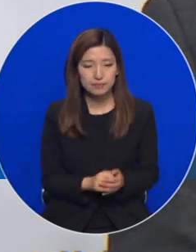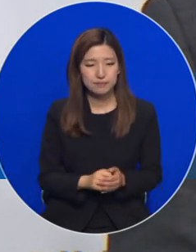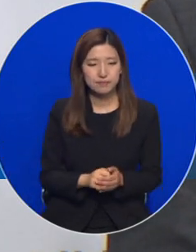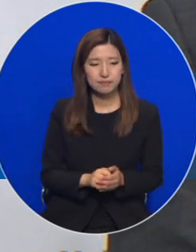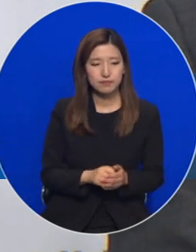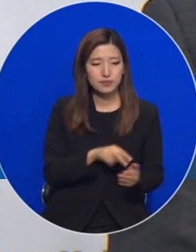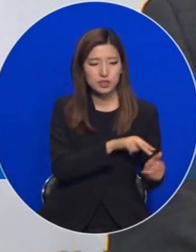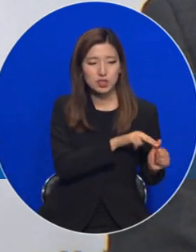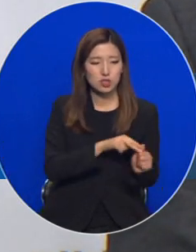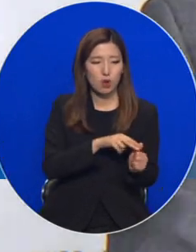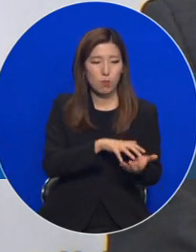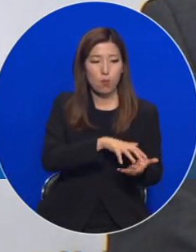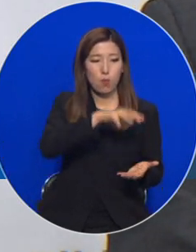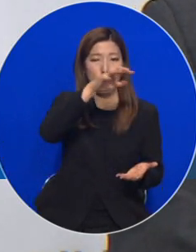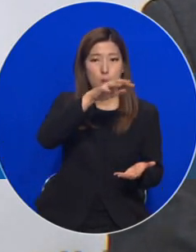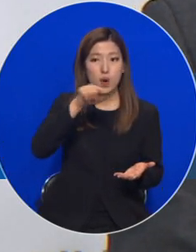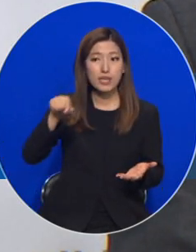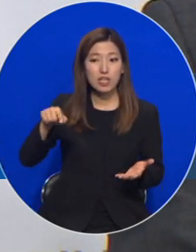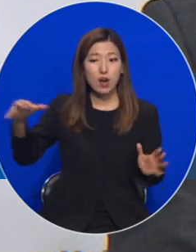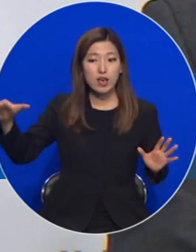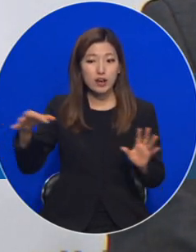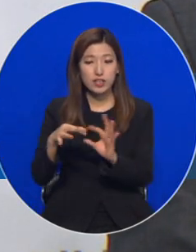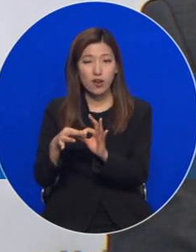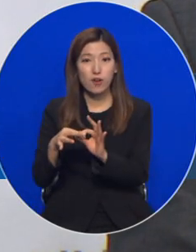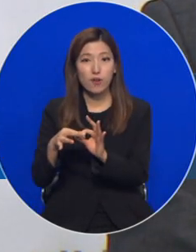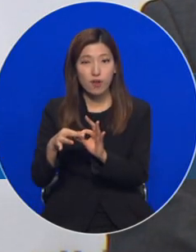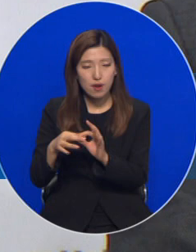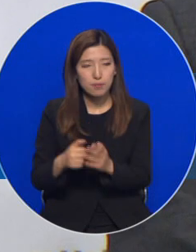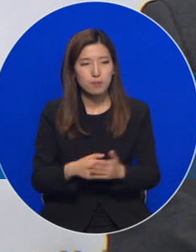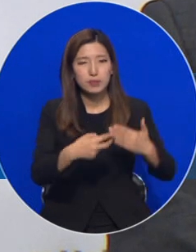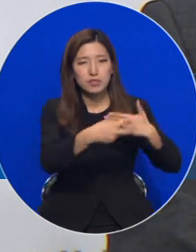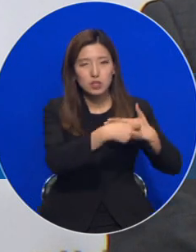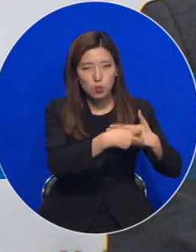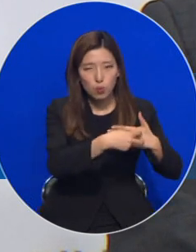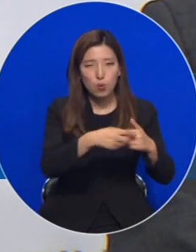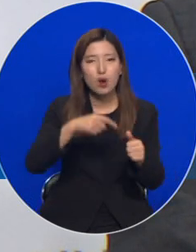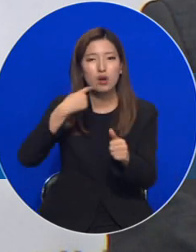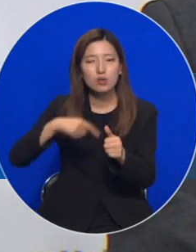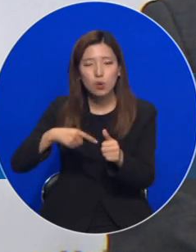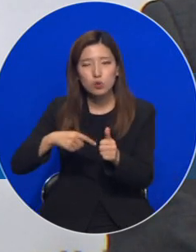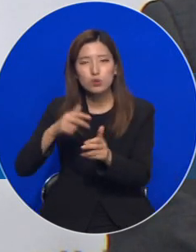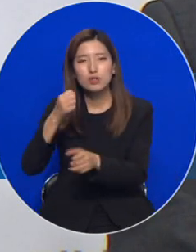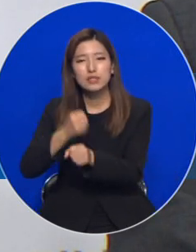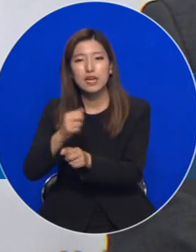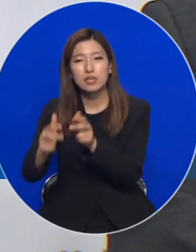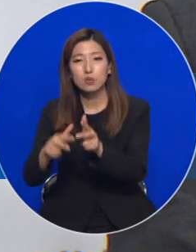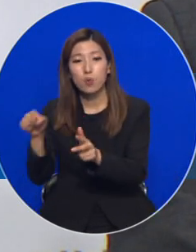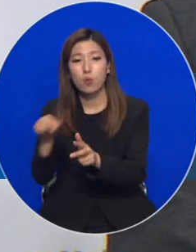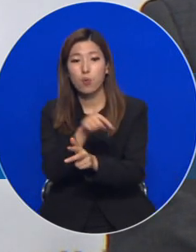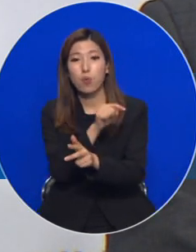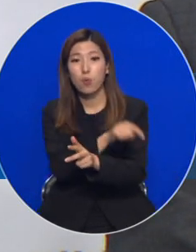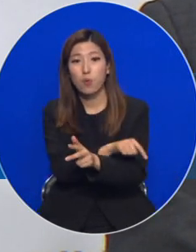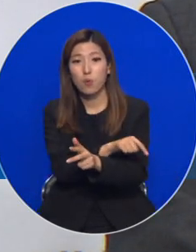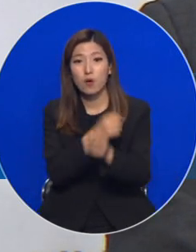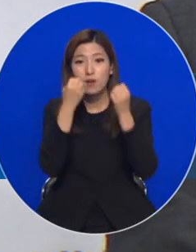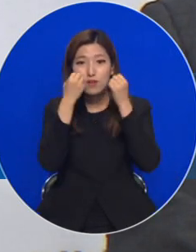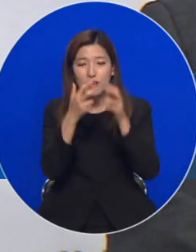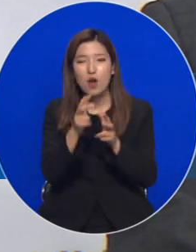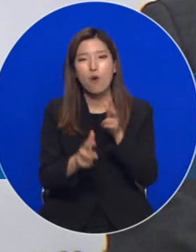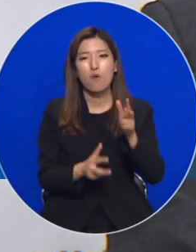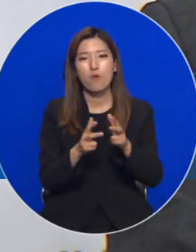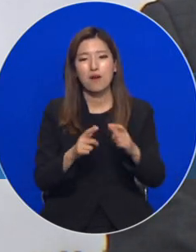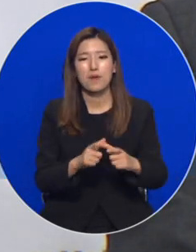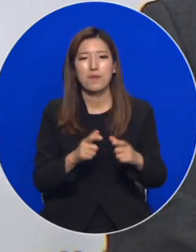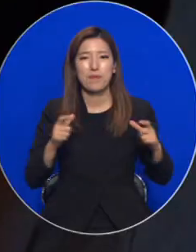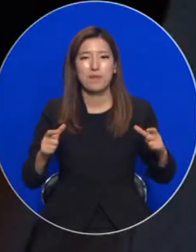이렇게 모은 데이터를 활용하여 의료 교육 제조 등 연관 분야에서 새로운 비즈니스와 산업을 만들